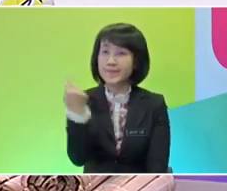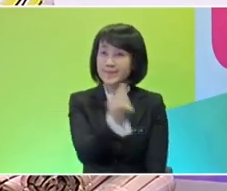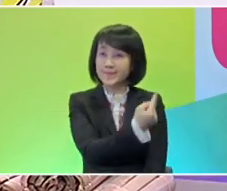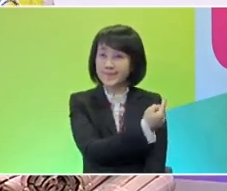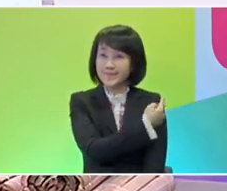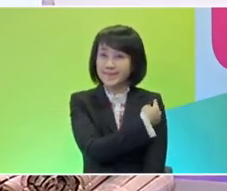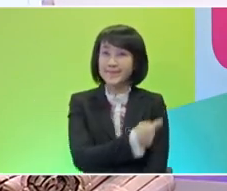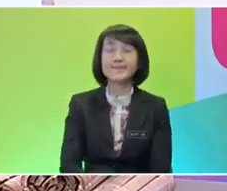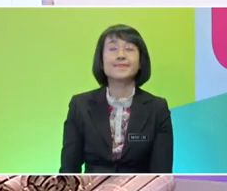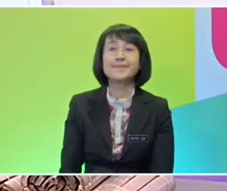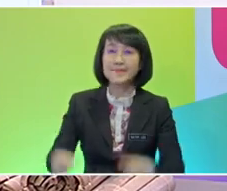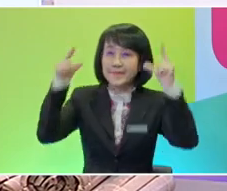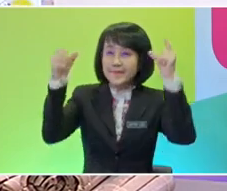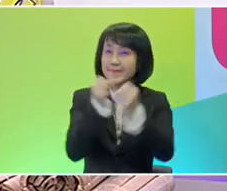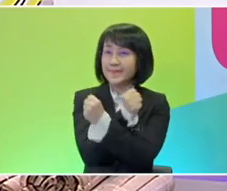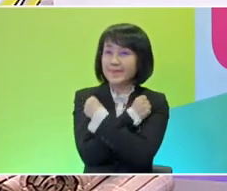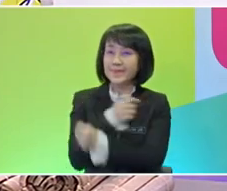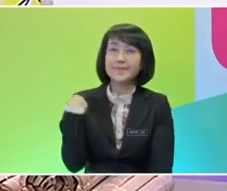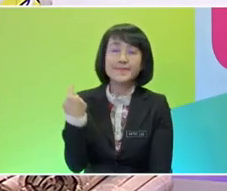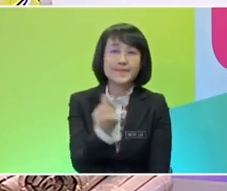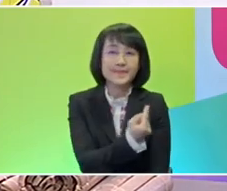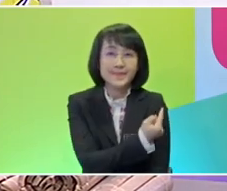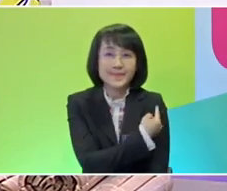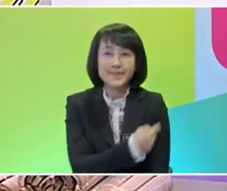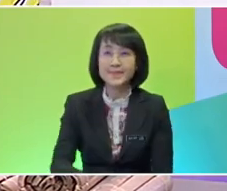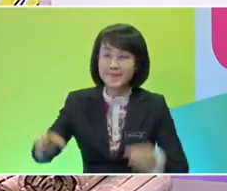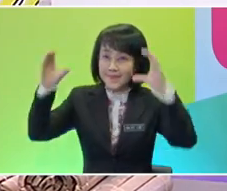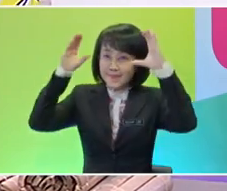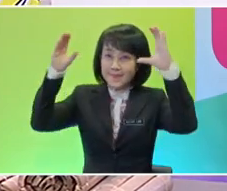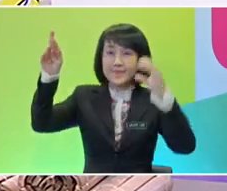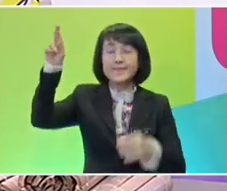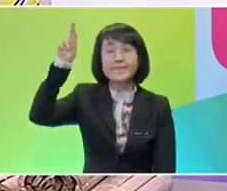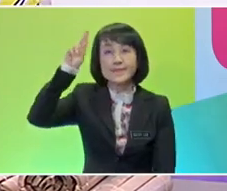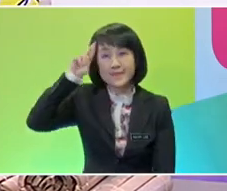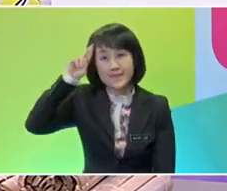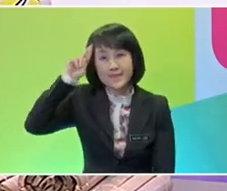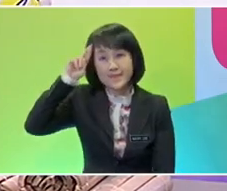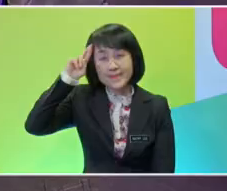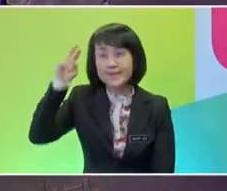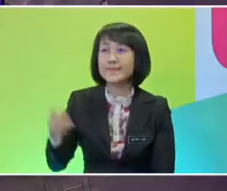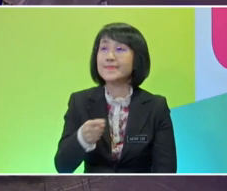buruk kesayangan kita yang mana kita bawakan kepada anda cekgu Muhammad Ridwan Abdullah